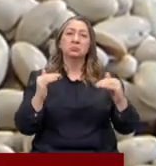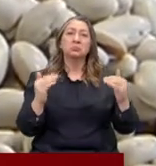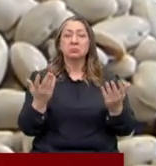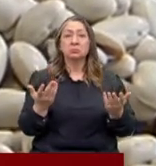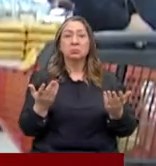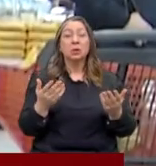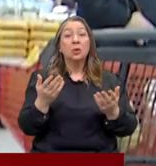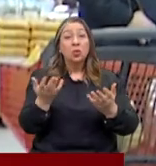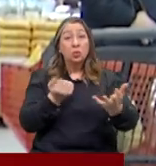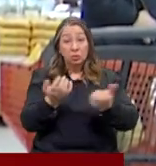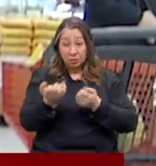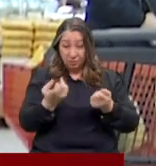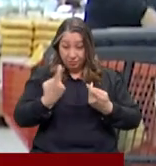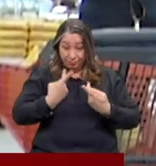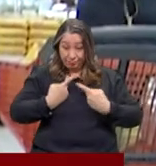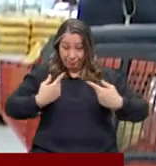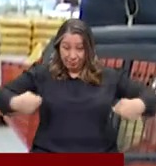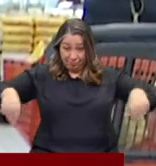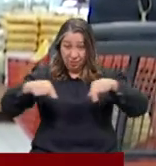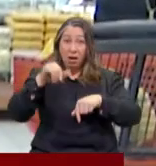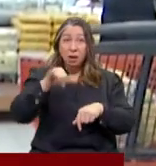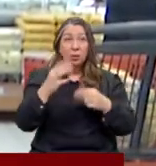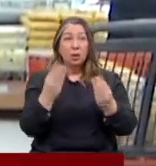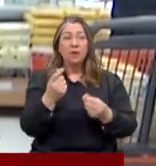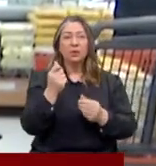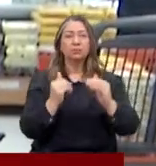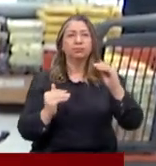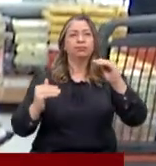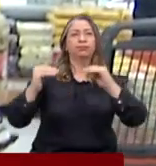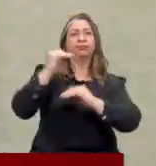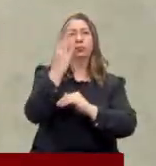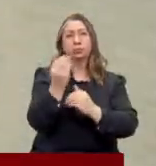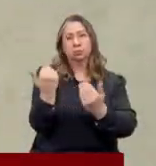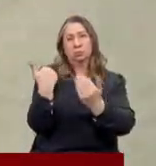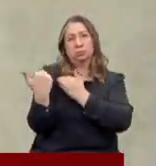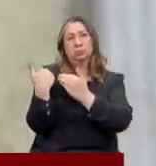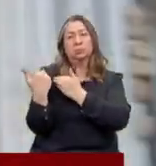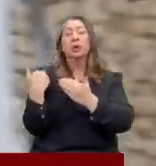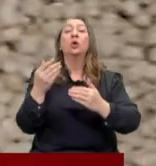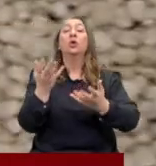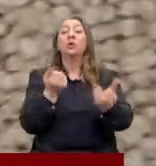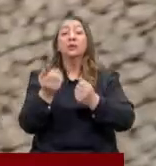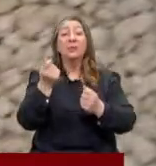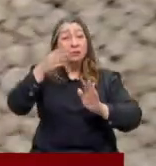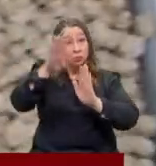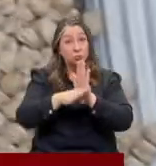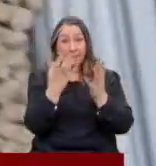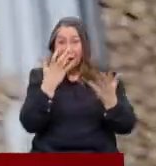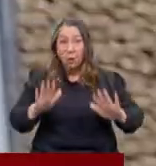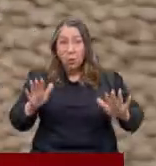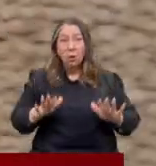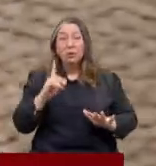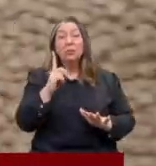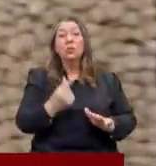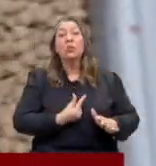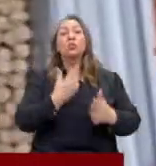fiyatındaydı. Tüketici tabii ki haklı olarak fiyatların yüksek olduğunu söylüyor. Tüketici hala fiyatların düşmesini bekliyor. Pek